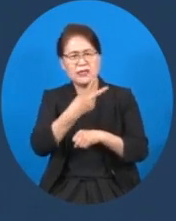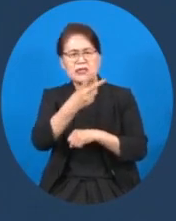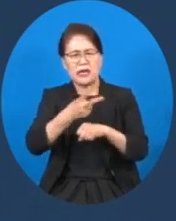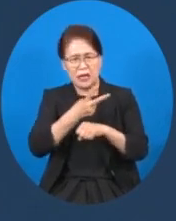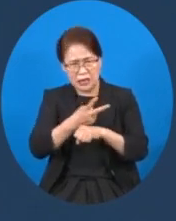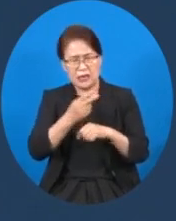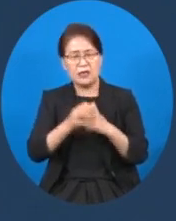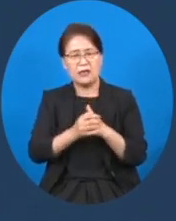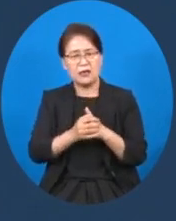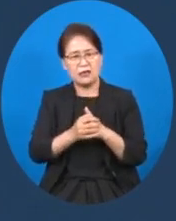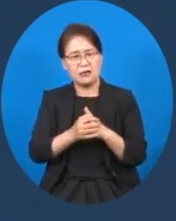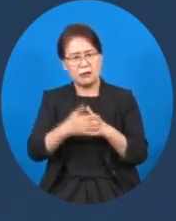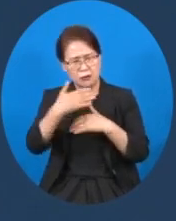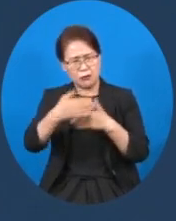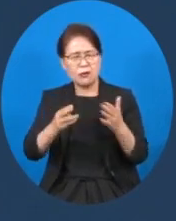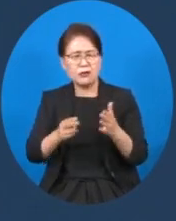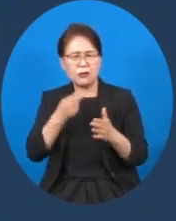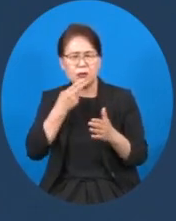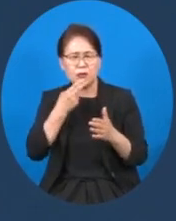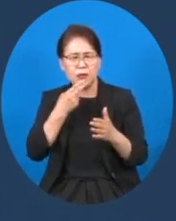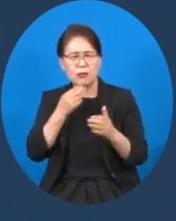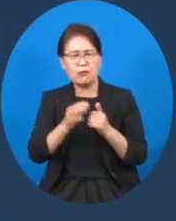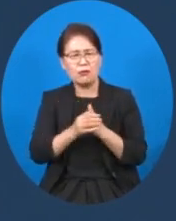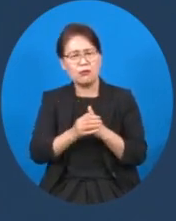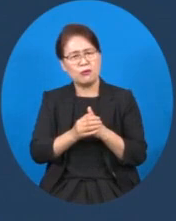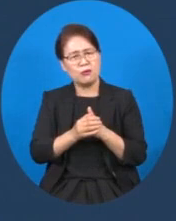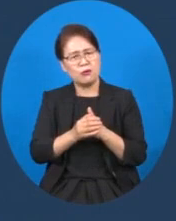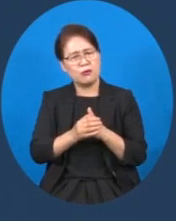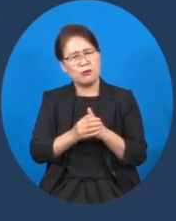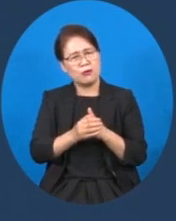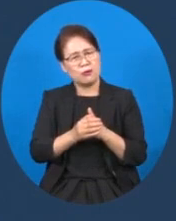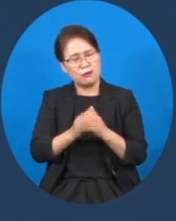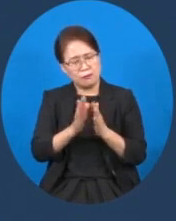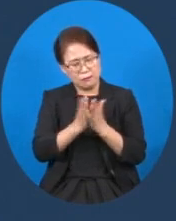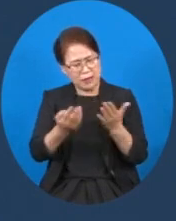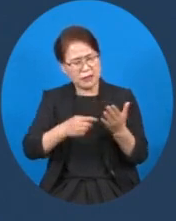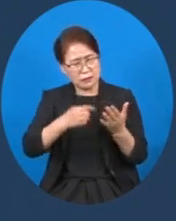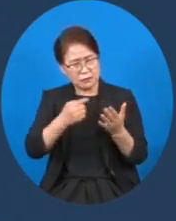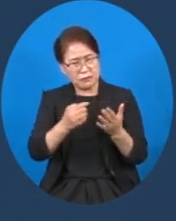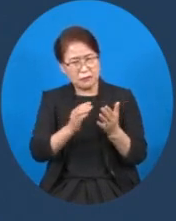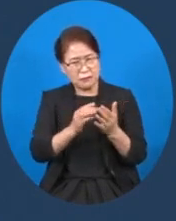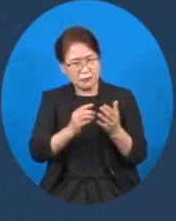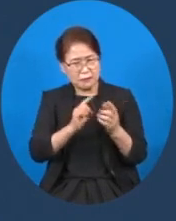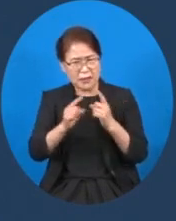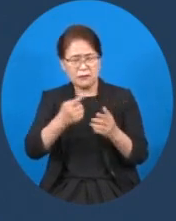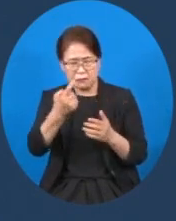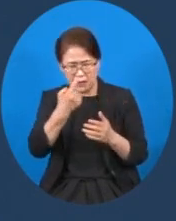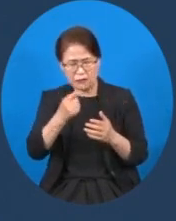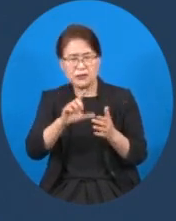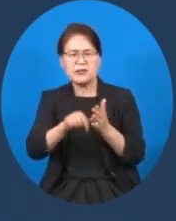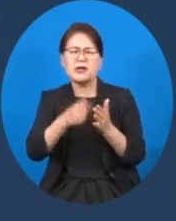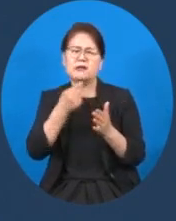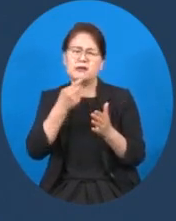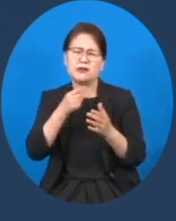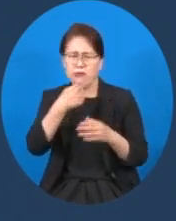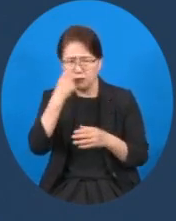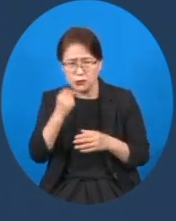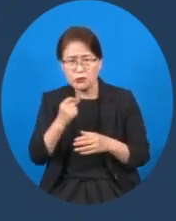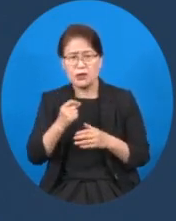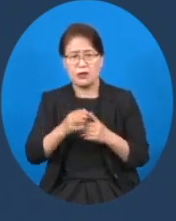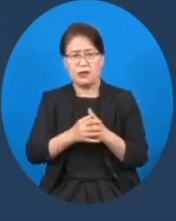않고 공각 공부할 수 있는 그런 시간도 없어요. 제대로 신앙교육을 할 수가 없어요, 지금.